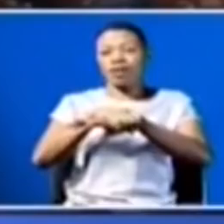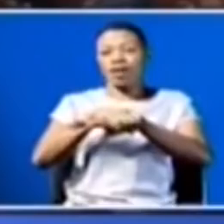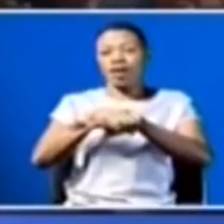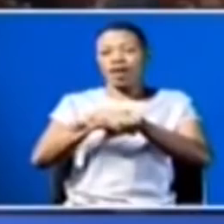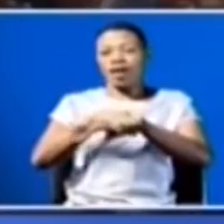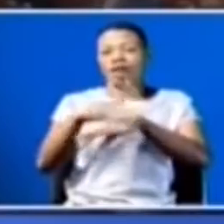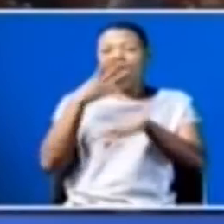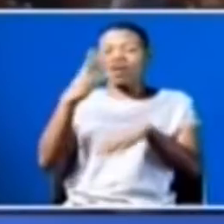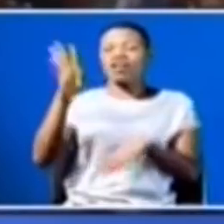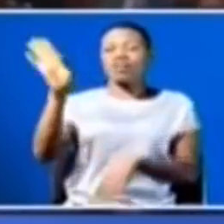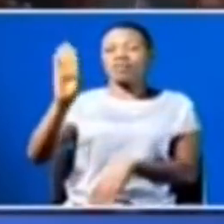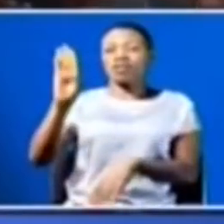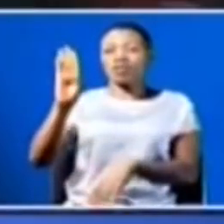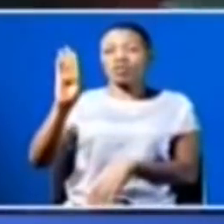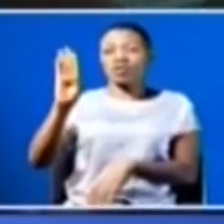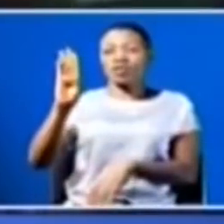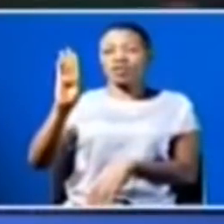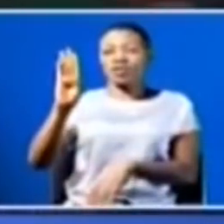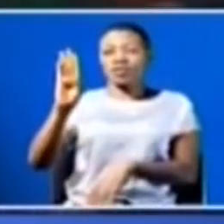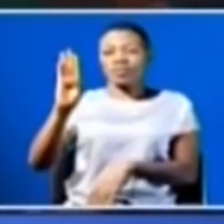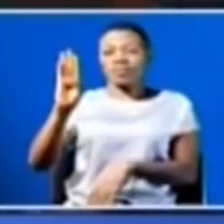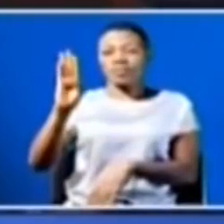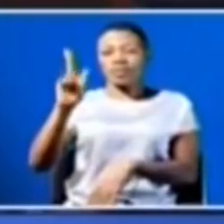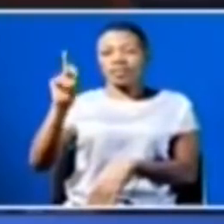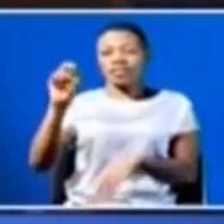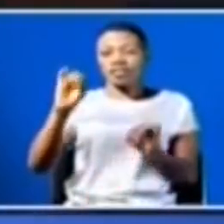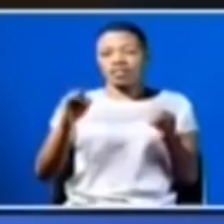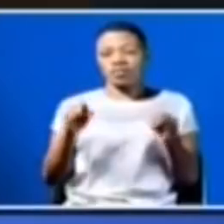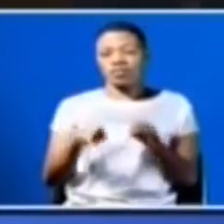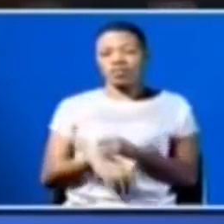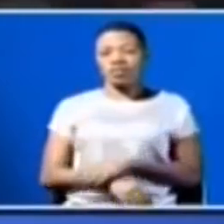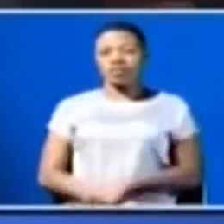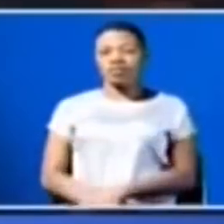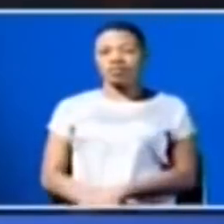406.7. Mark Namaswa, KTN News.